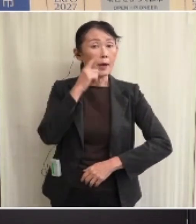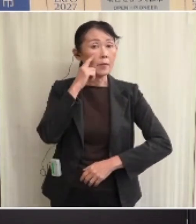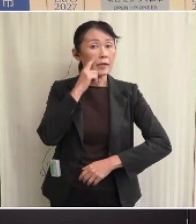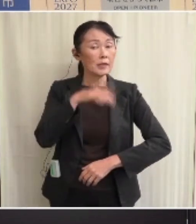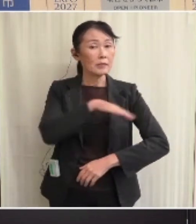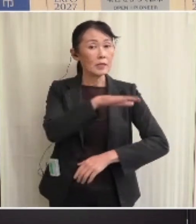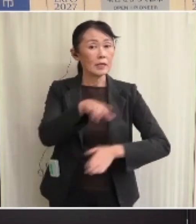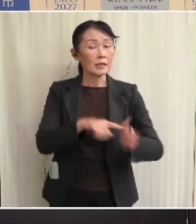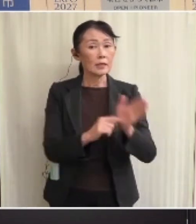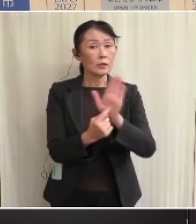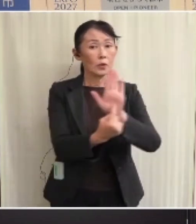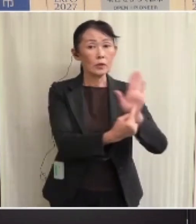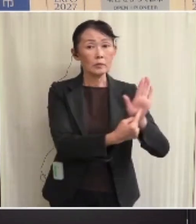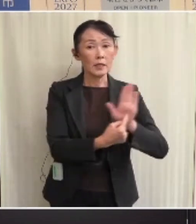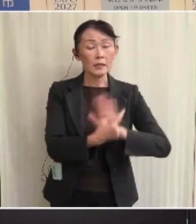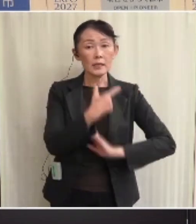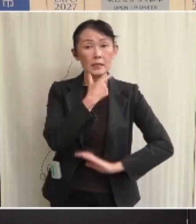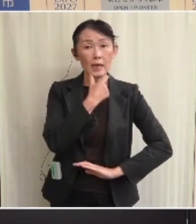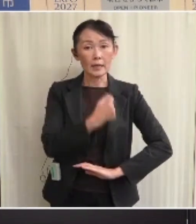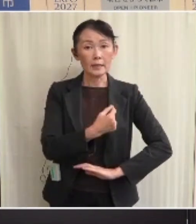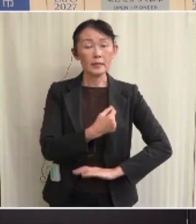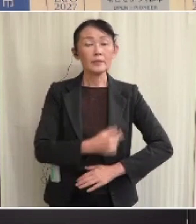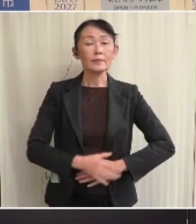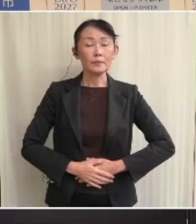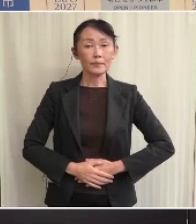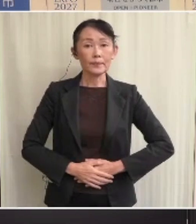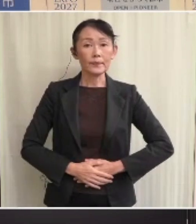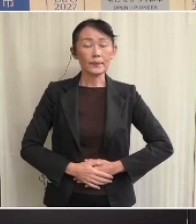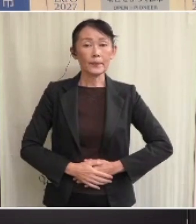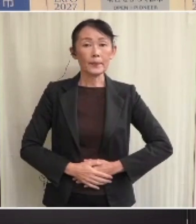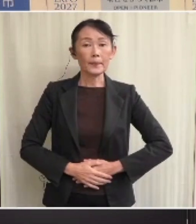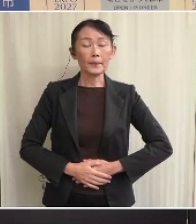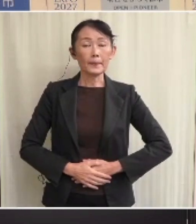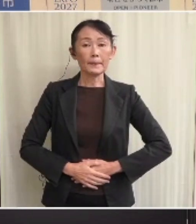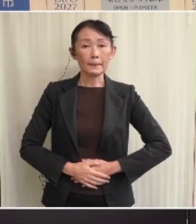示ししたいと考えております。